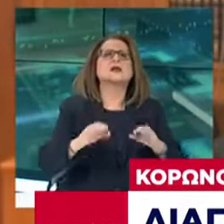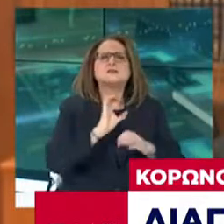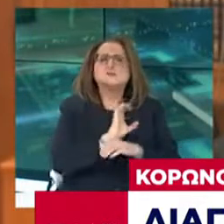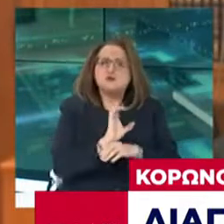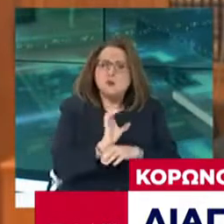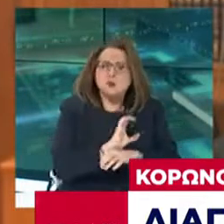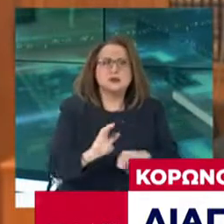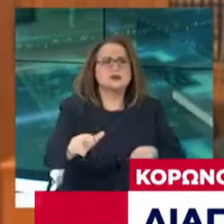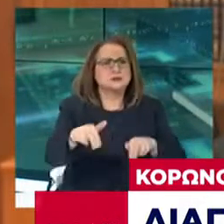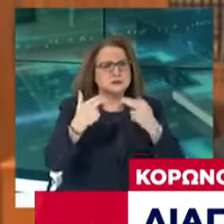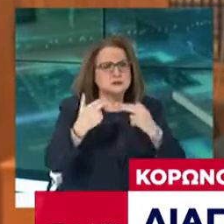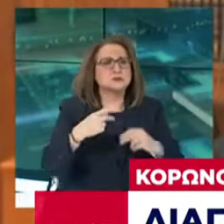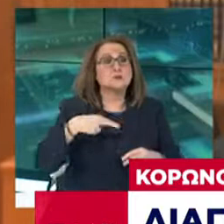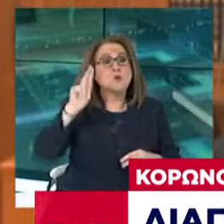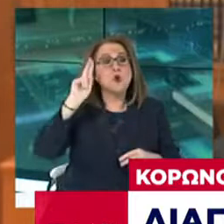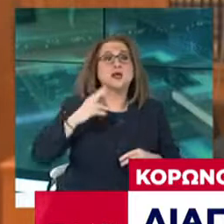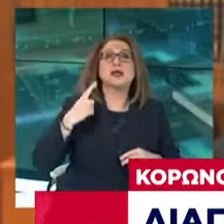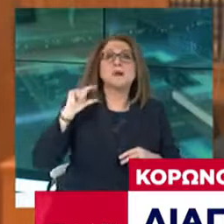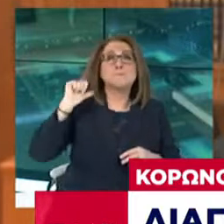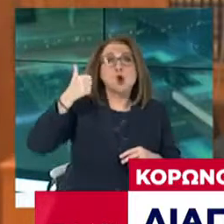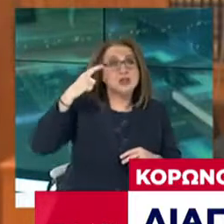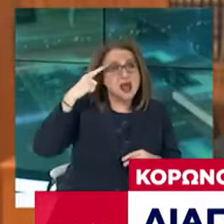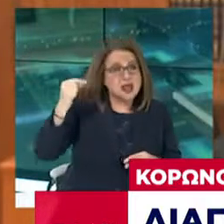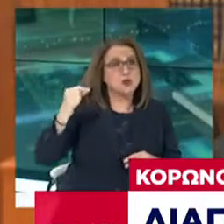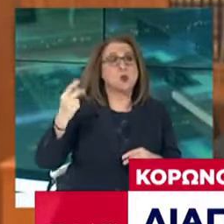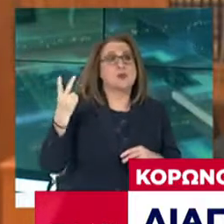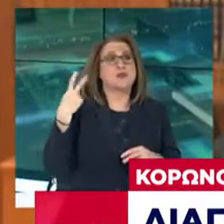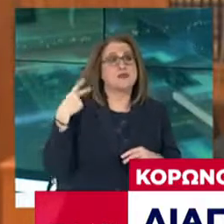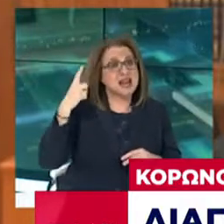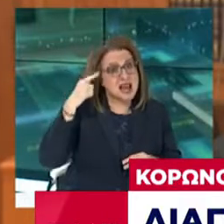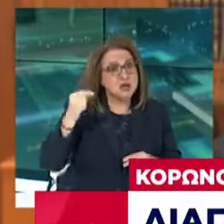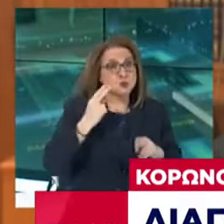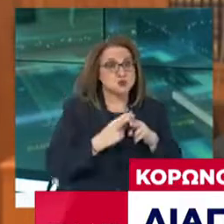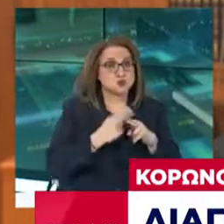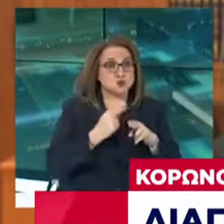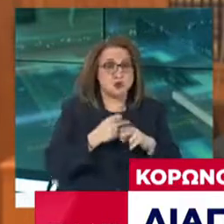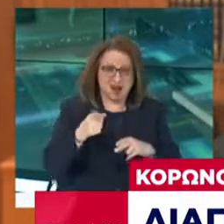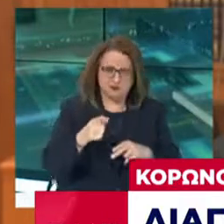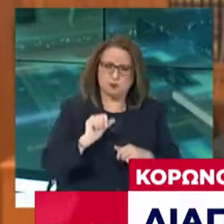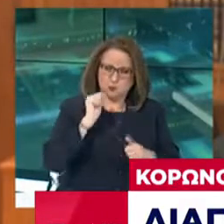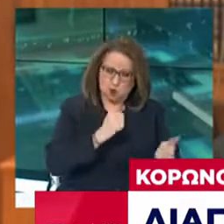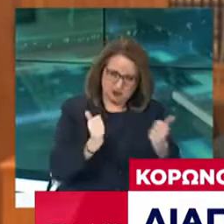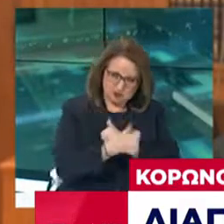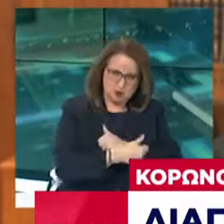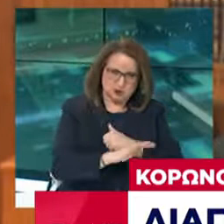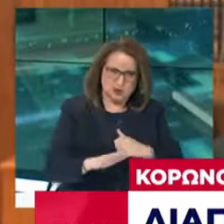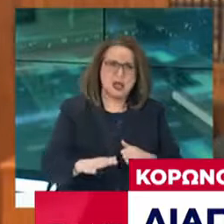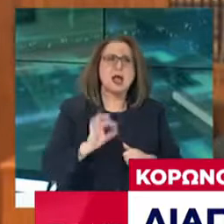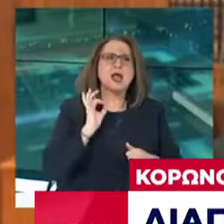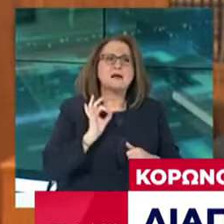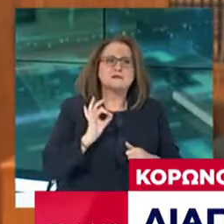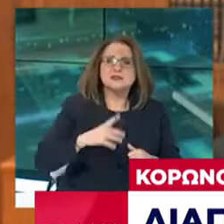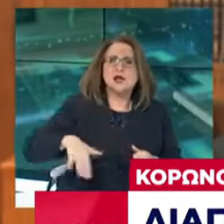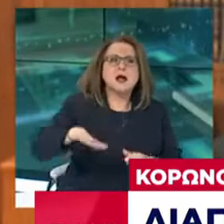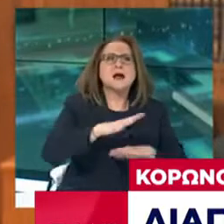και έχει επεξεργαστεί σενάρια για όλες τις βαθμίδες. Αυτό σημαίνει βέβαια ότι τα παιδιά μας θα βρεθούν με πολύ ελεύθερο